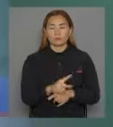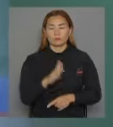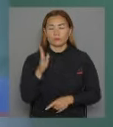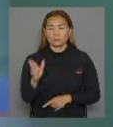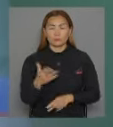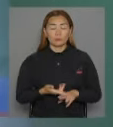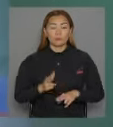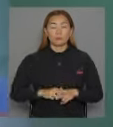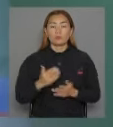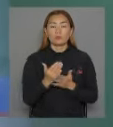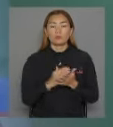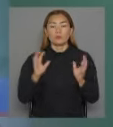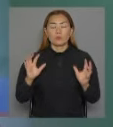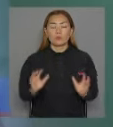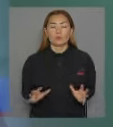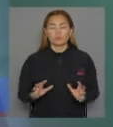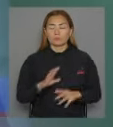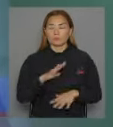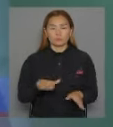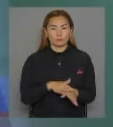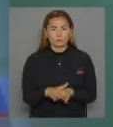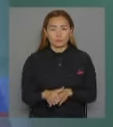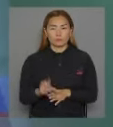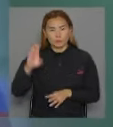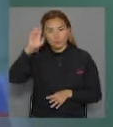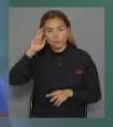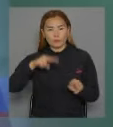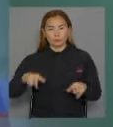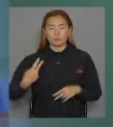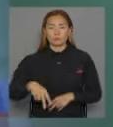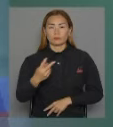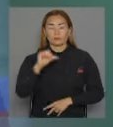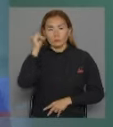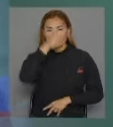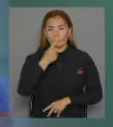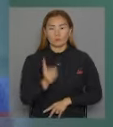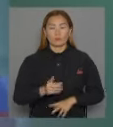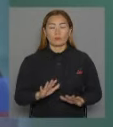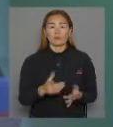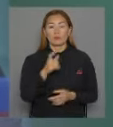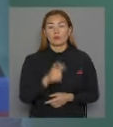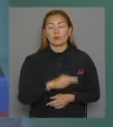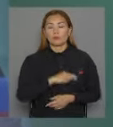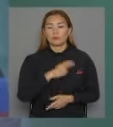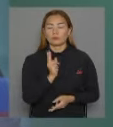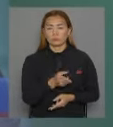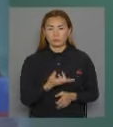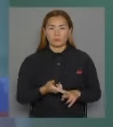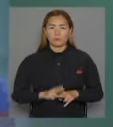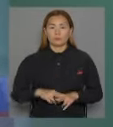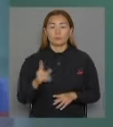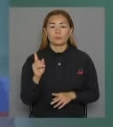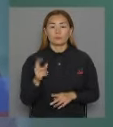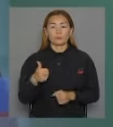Мұндай шектеуді сақталмағаны үшін департаменттің ұсынысы негізінде 2022 жылы бір лауазым тұлғаға, үстіміздегі жылы тағы